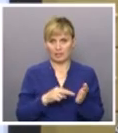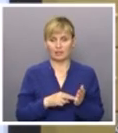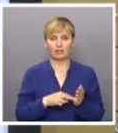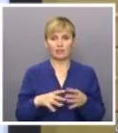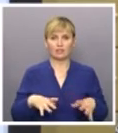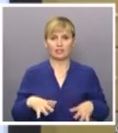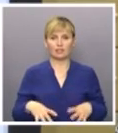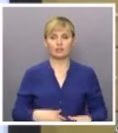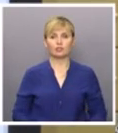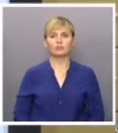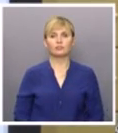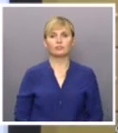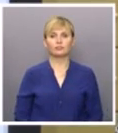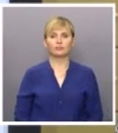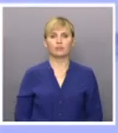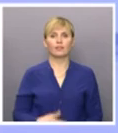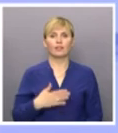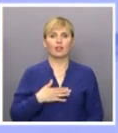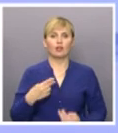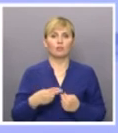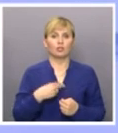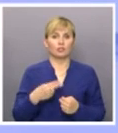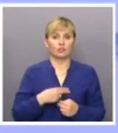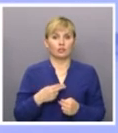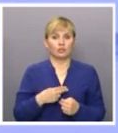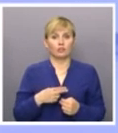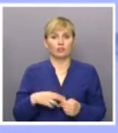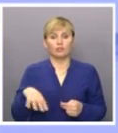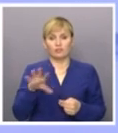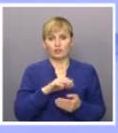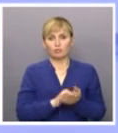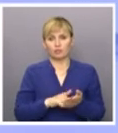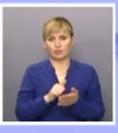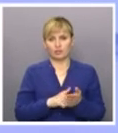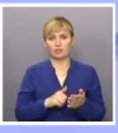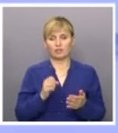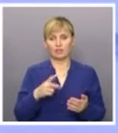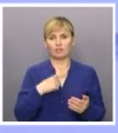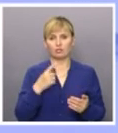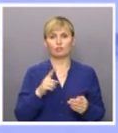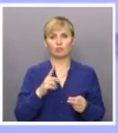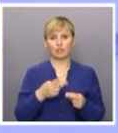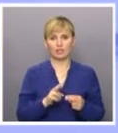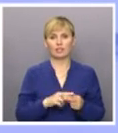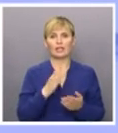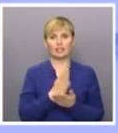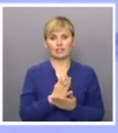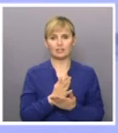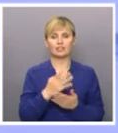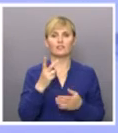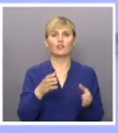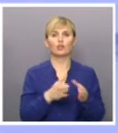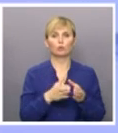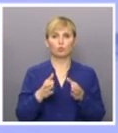рыбной продукции? Ну, нам мешает все те же самые причины, о которых я говорил до этого. То есть есть две